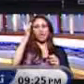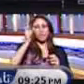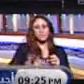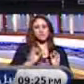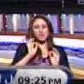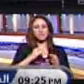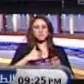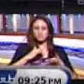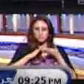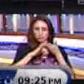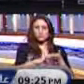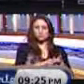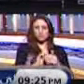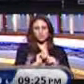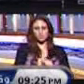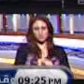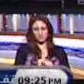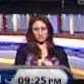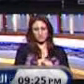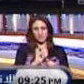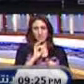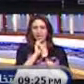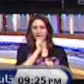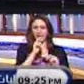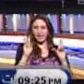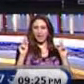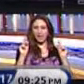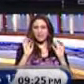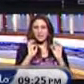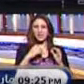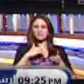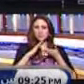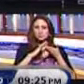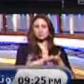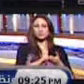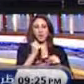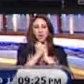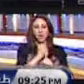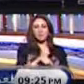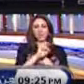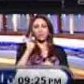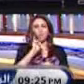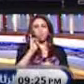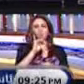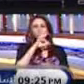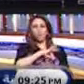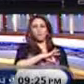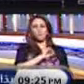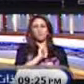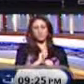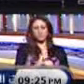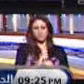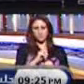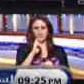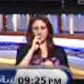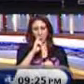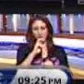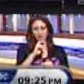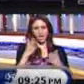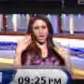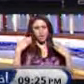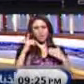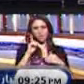نحل المشكله هنحس ان احنا كاعلاميين عملنا عمل مفيد وقلنا كلام مفيد مش كلام في